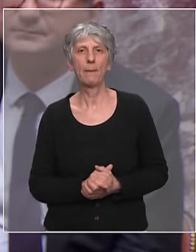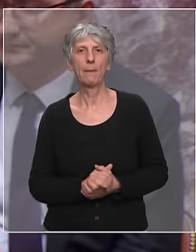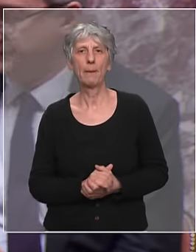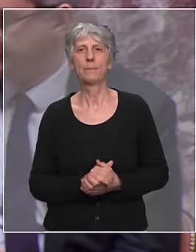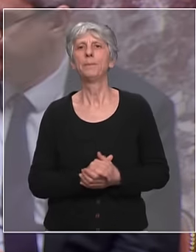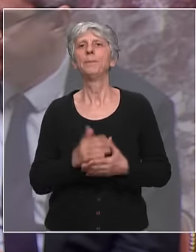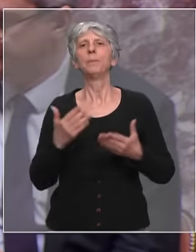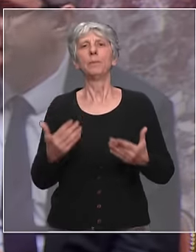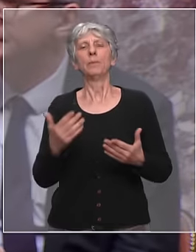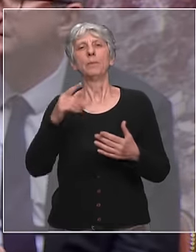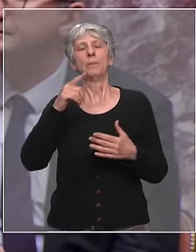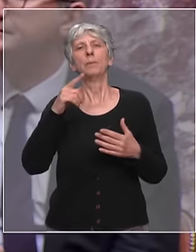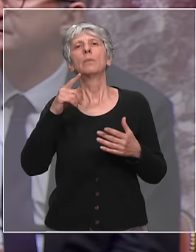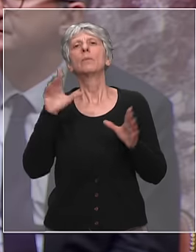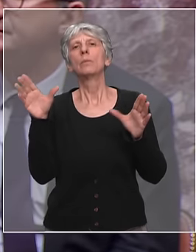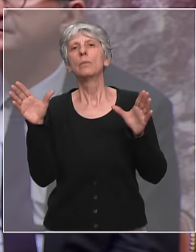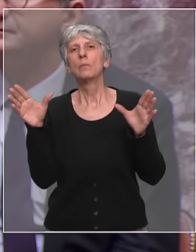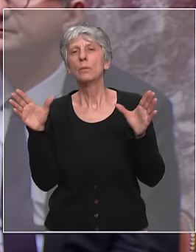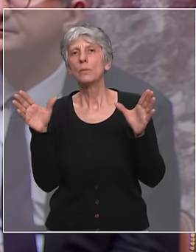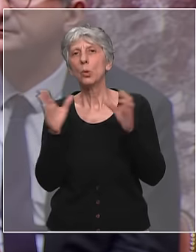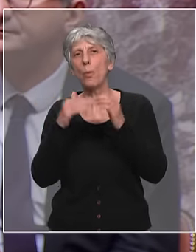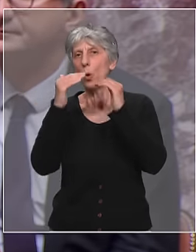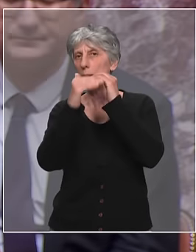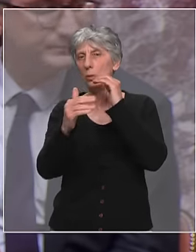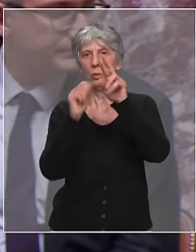La parole est à Monsieur Thierry Benoît pour le groupe Horizon.